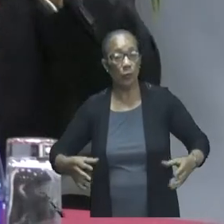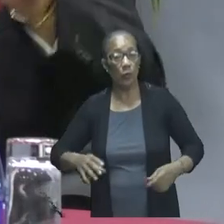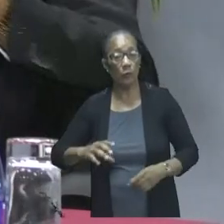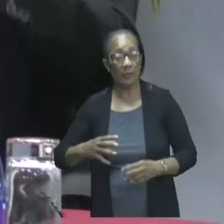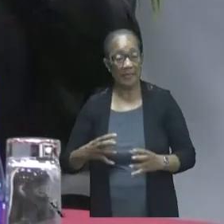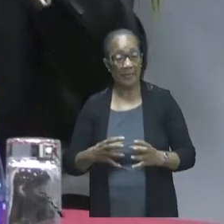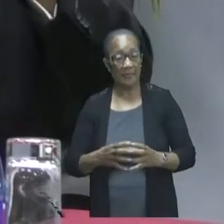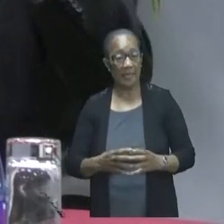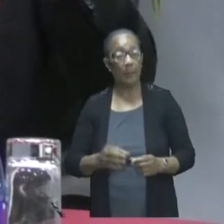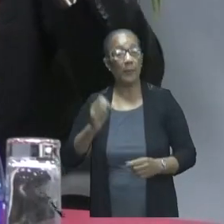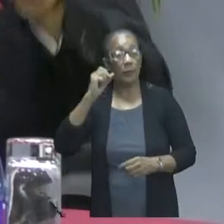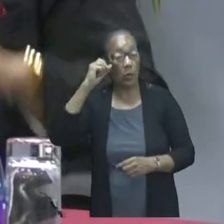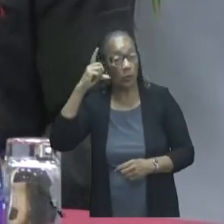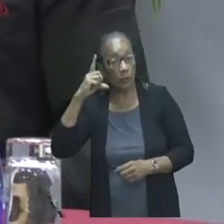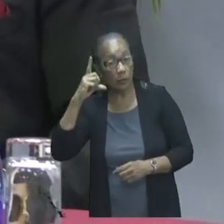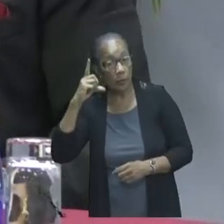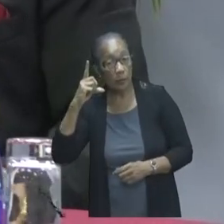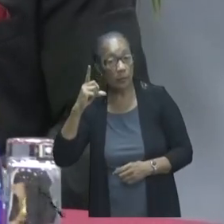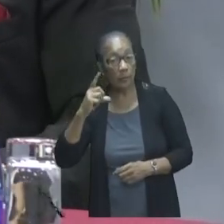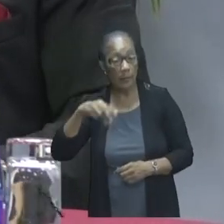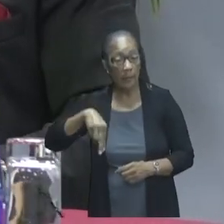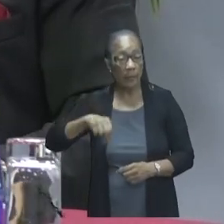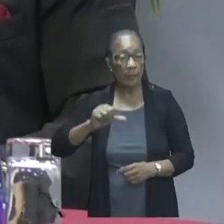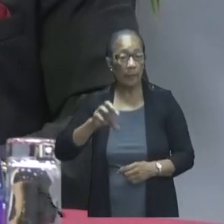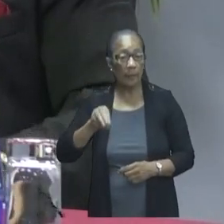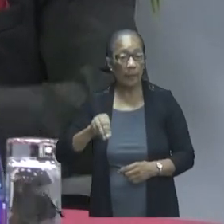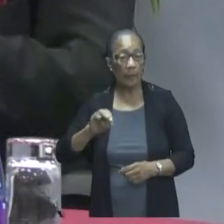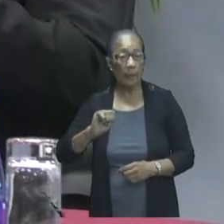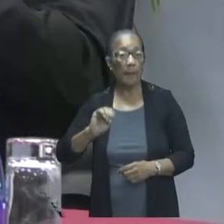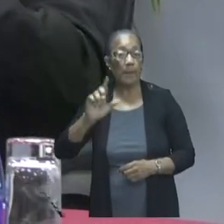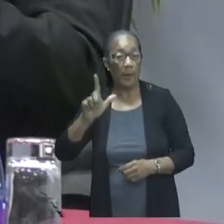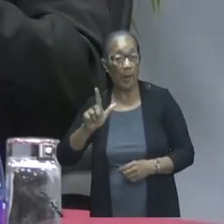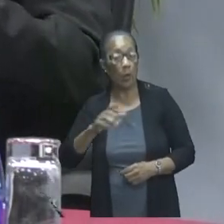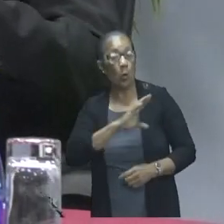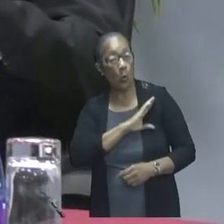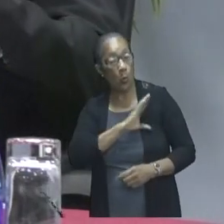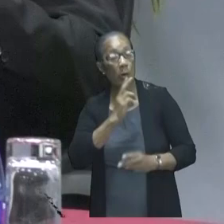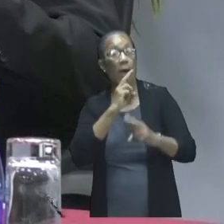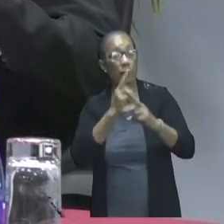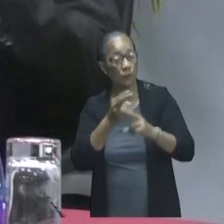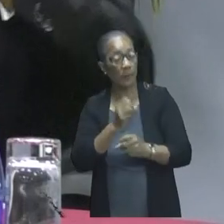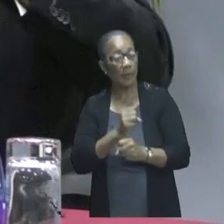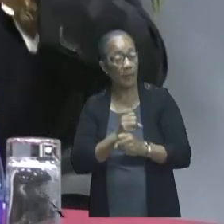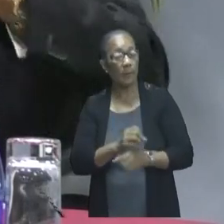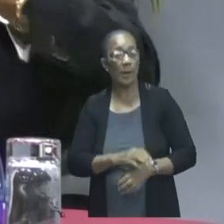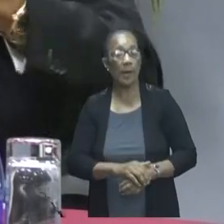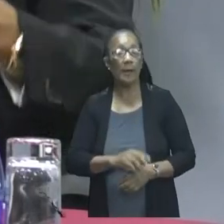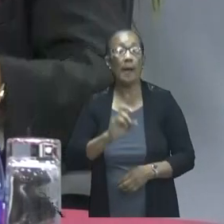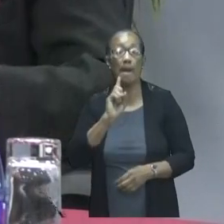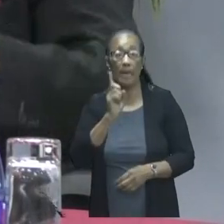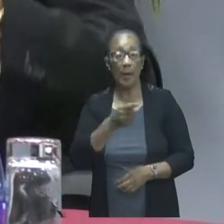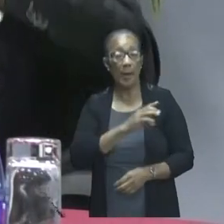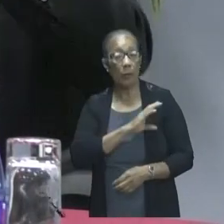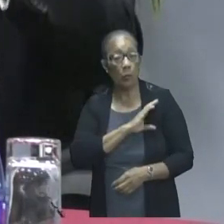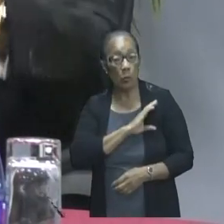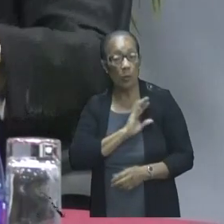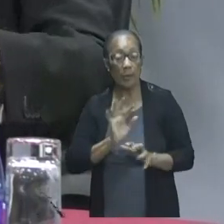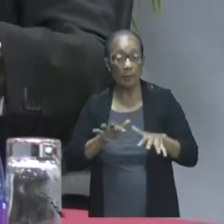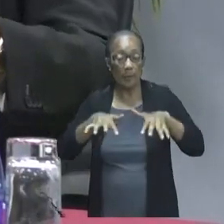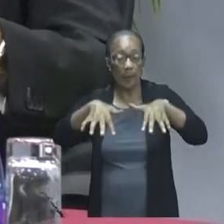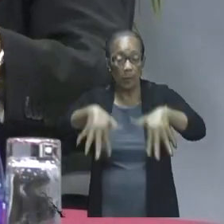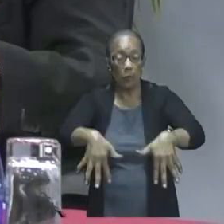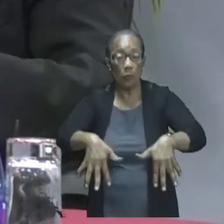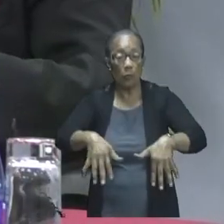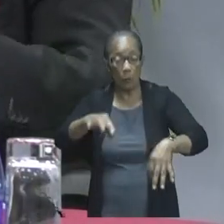met onze deskundige proces een ipod op het gesprek mee geweest dus ook daar zijn we bezig maar tegelijkertijd als je die manier oeverplant